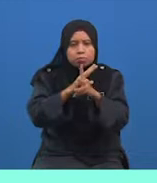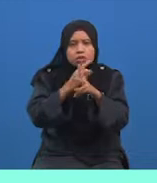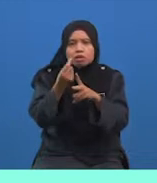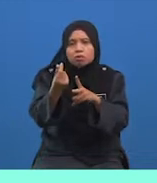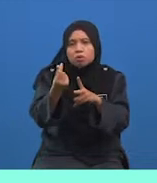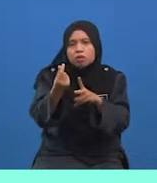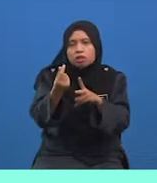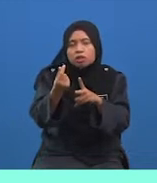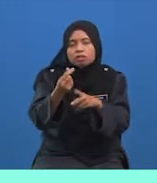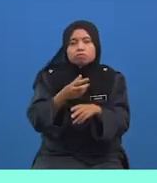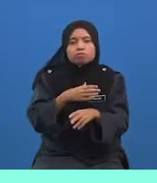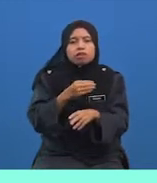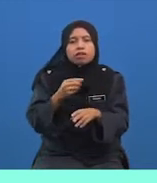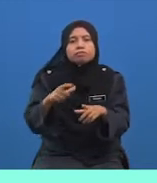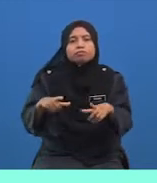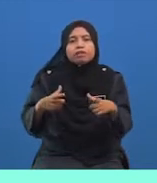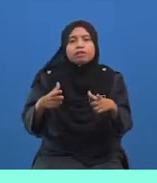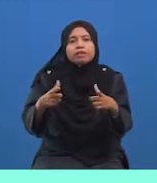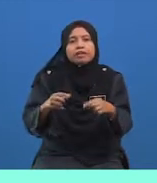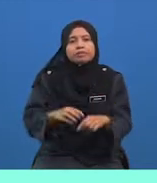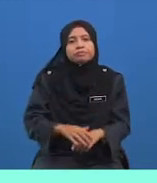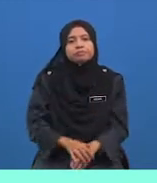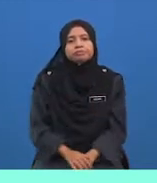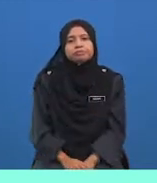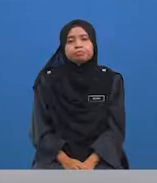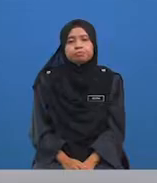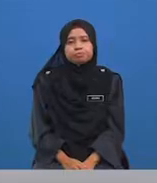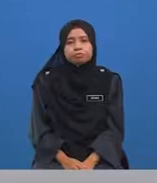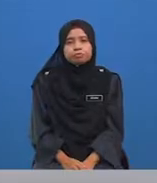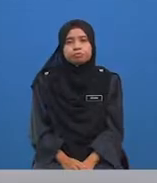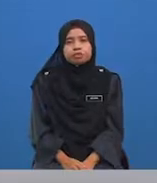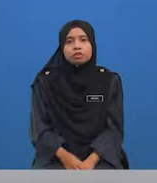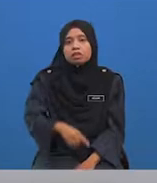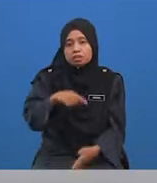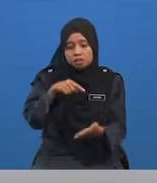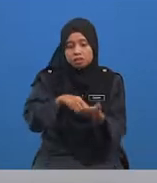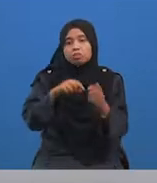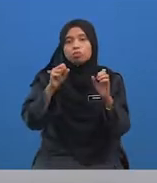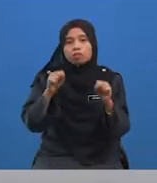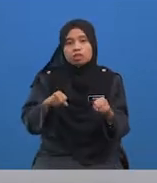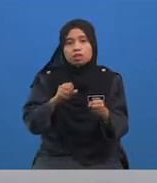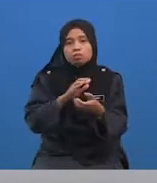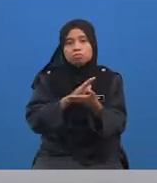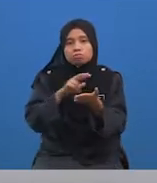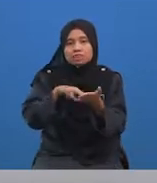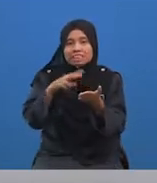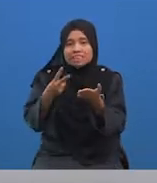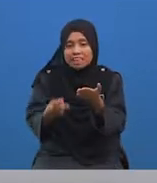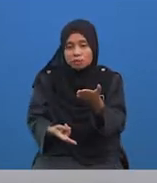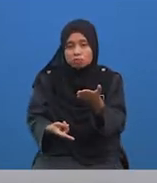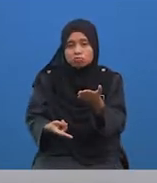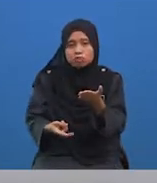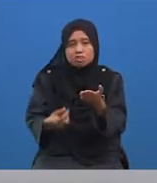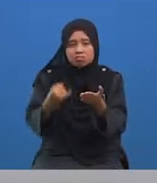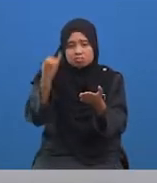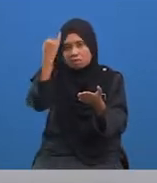daripada rakan-rakan kita dan sebagainya. Hal ini boleh menjatuhkan imej